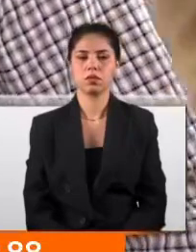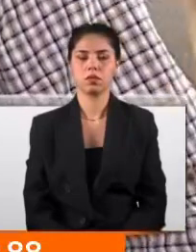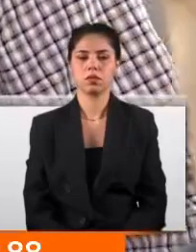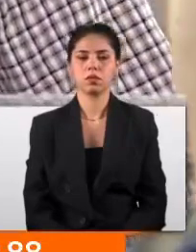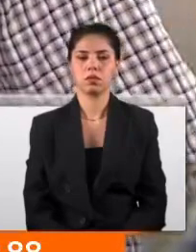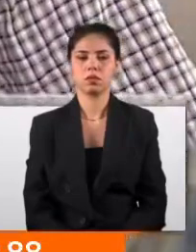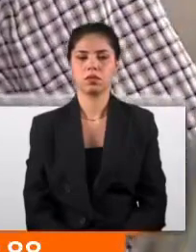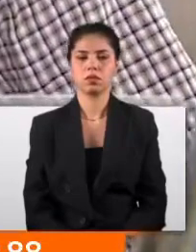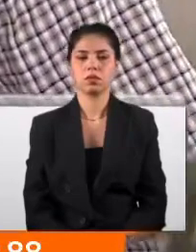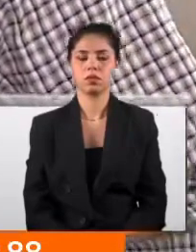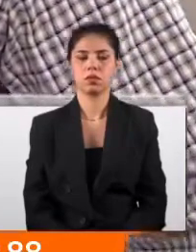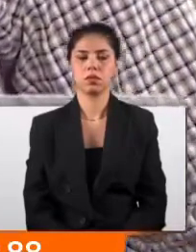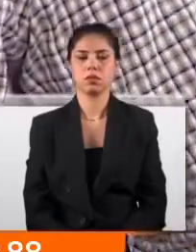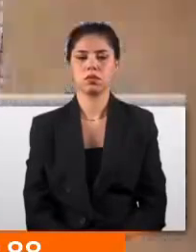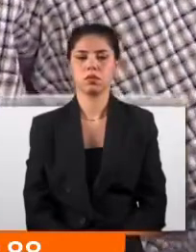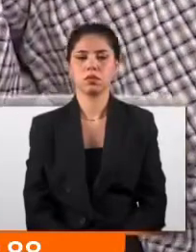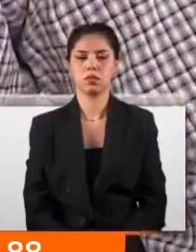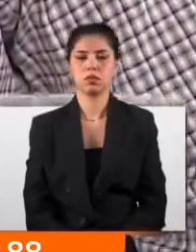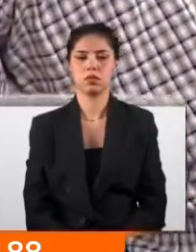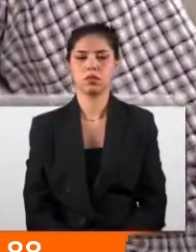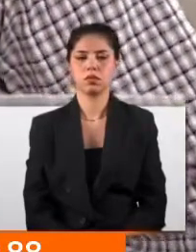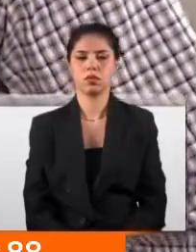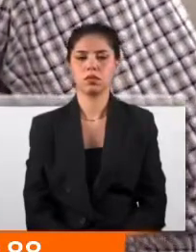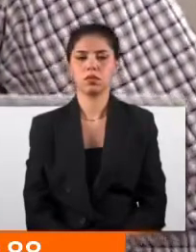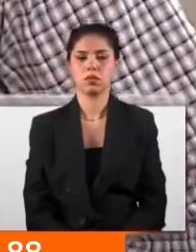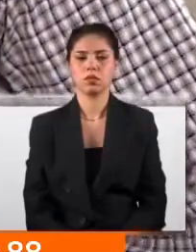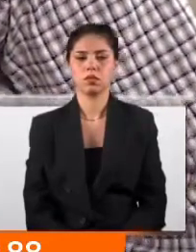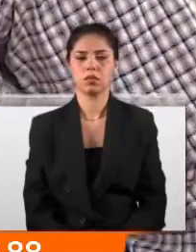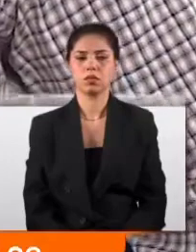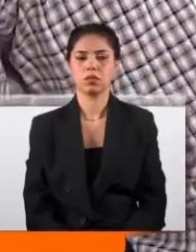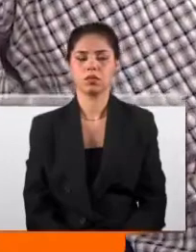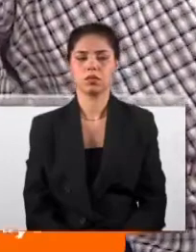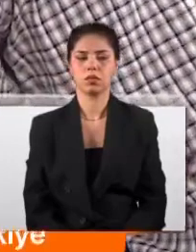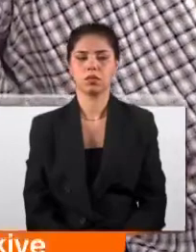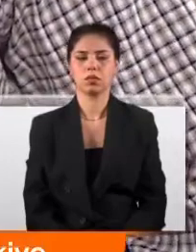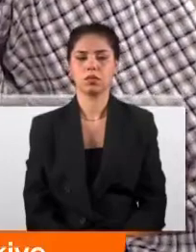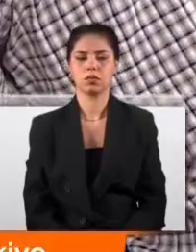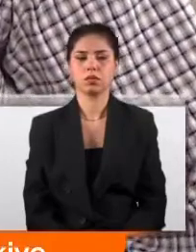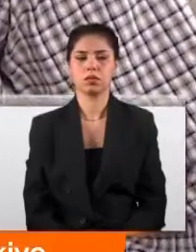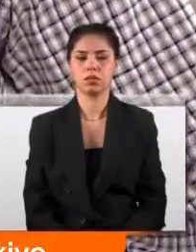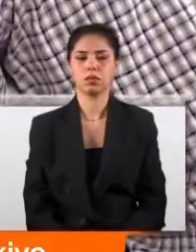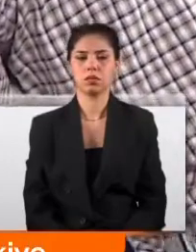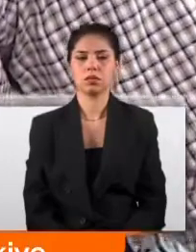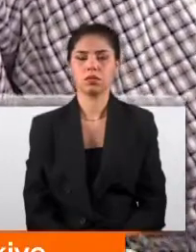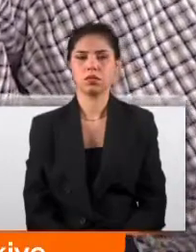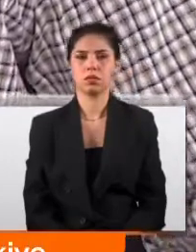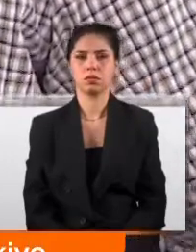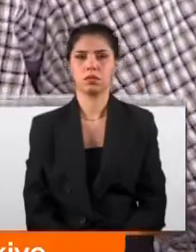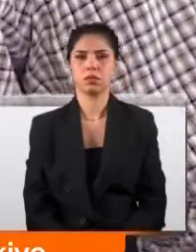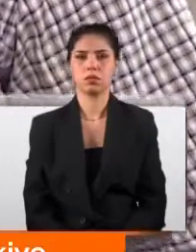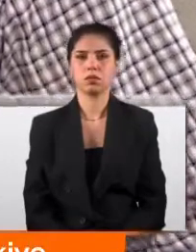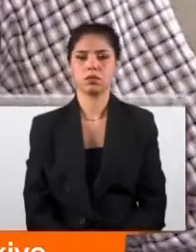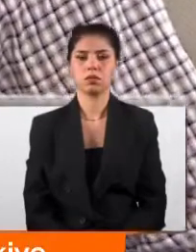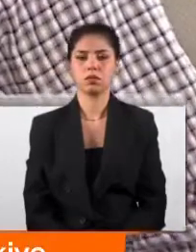Türkiye'de hiç kimse onun çocuğuna kimse bir şey yapmaz. Benim çocuğum toprakta nefes almıyor ama. Onun burada nefesi alacak.